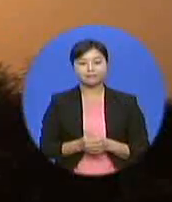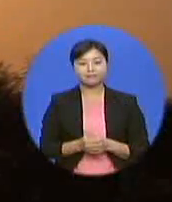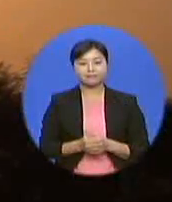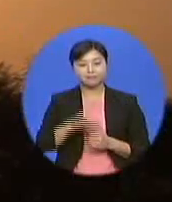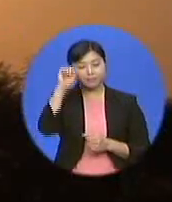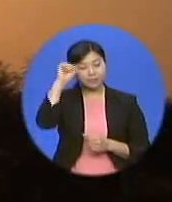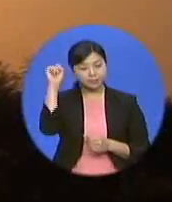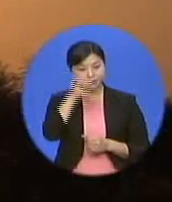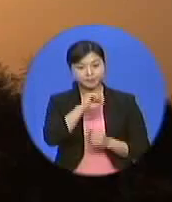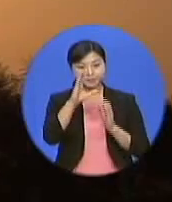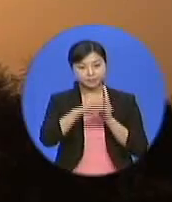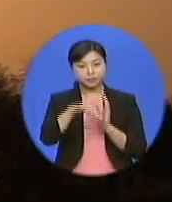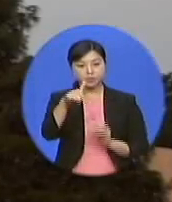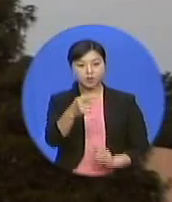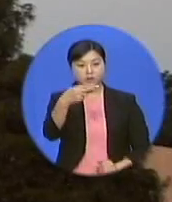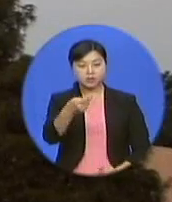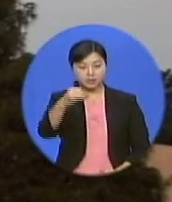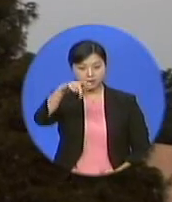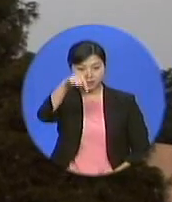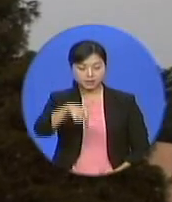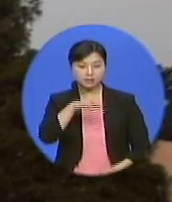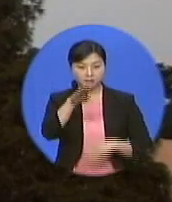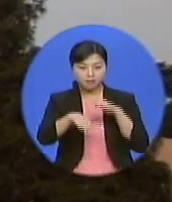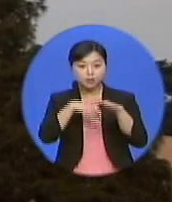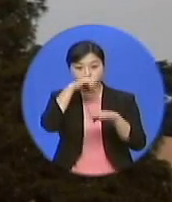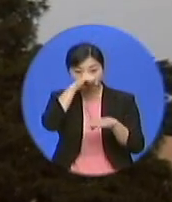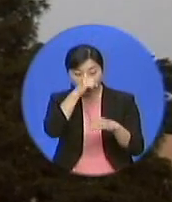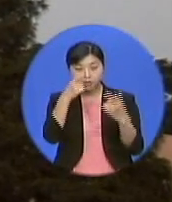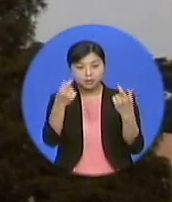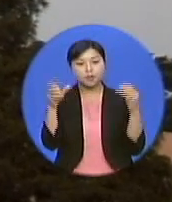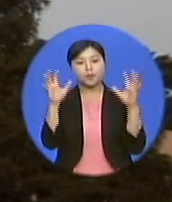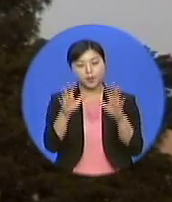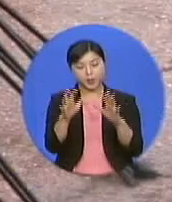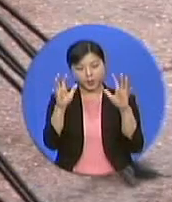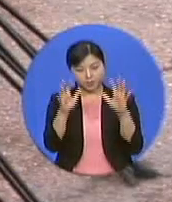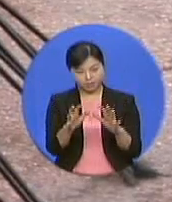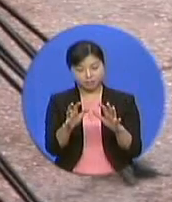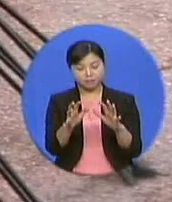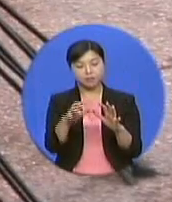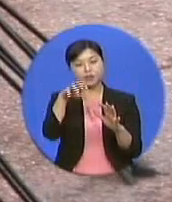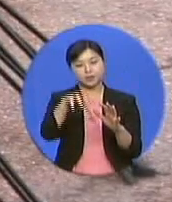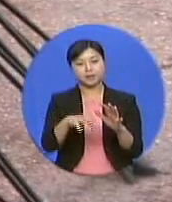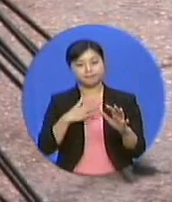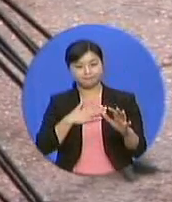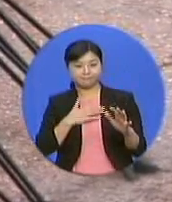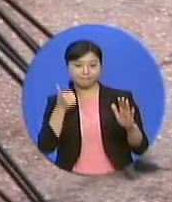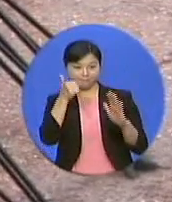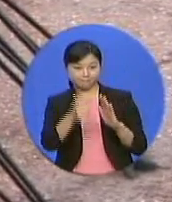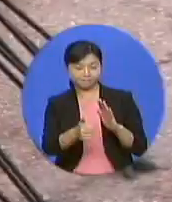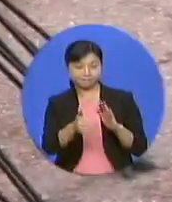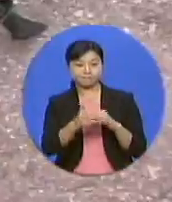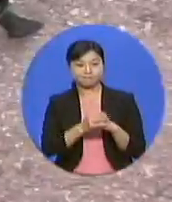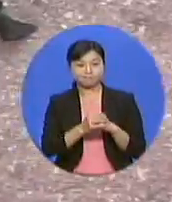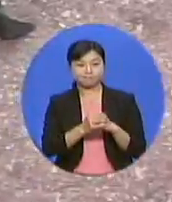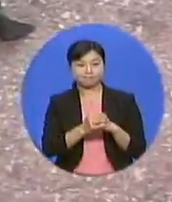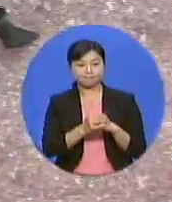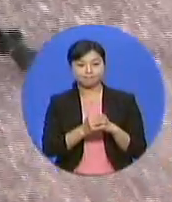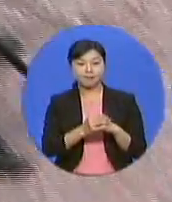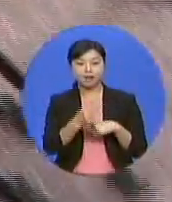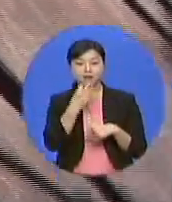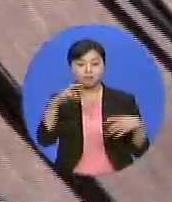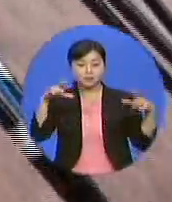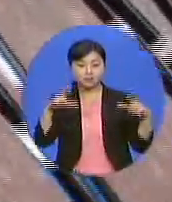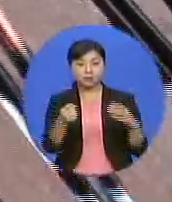이른 새벽, 노르딕 워킹이 좋아 모였다는 사람들이 있다고 해서 찾아간 곳. 바로 서울의 대표